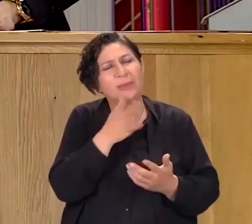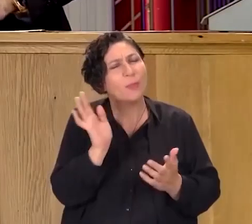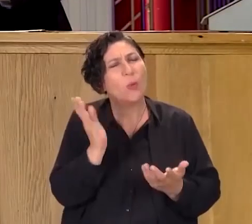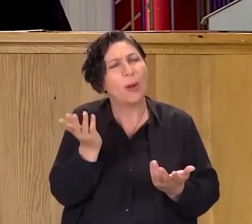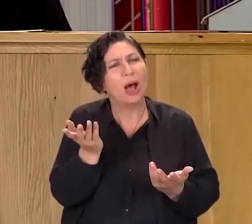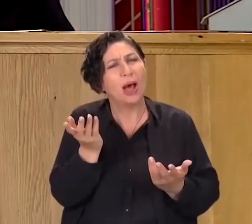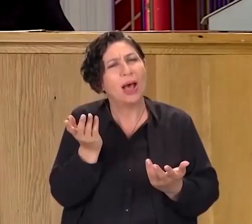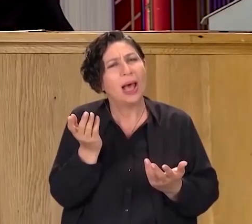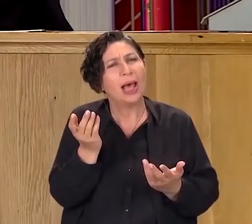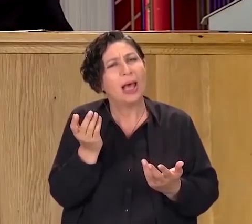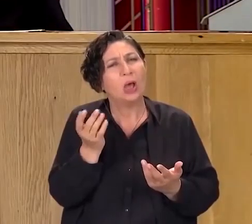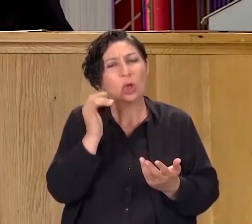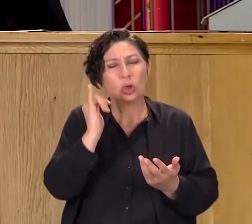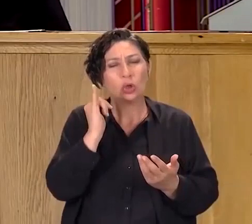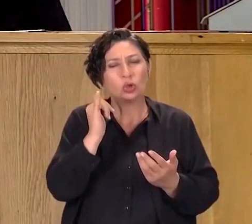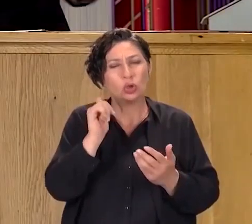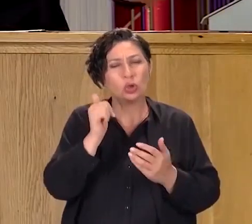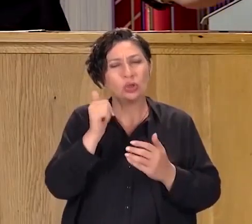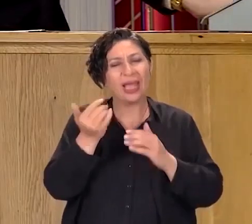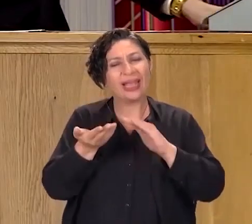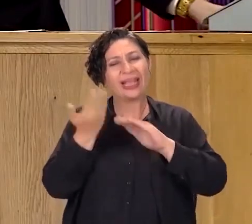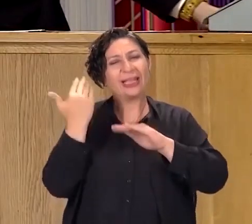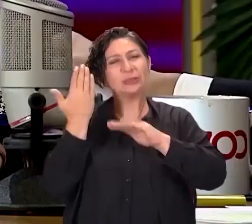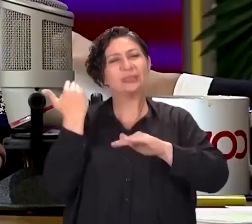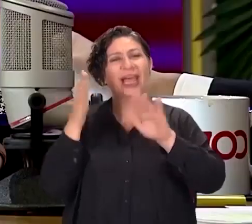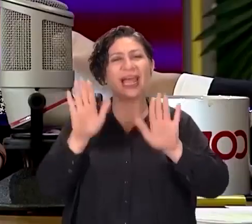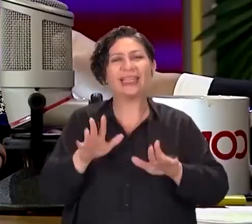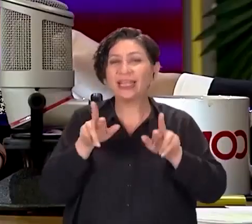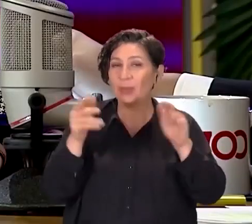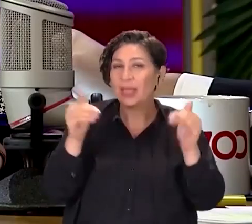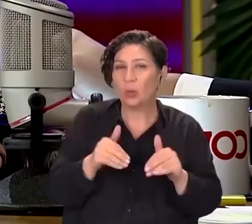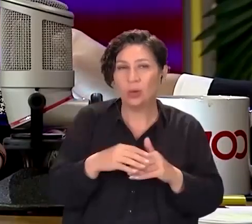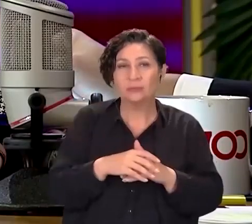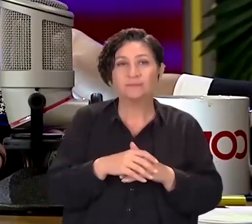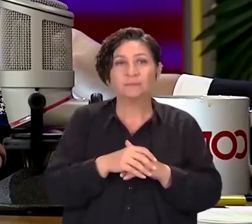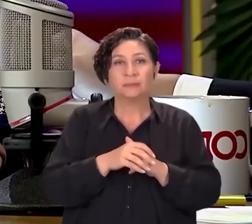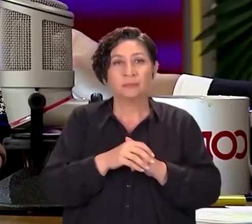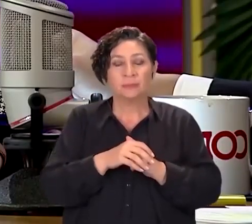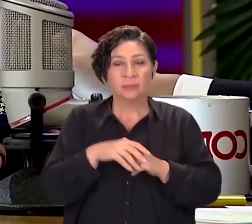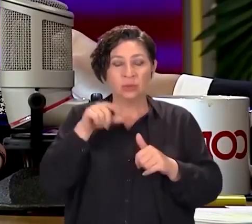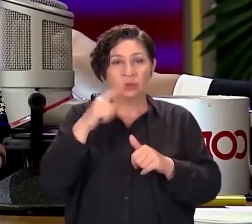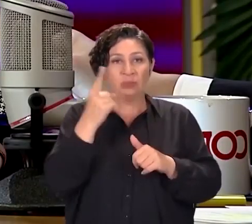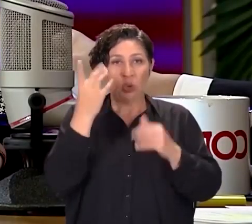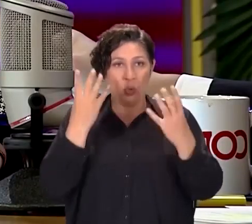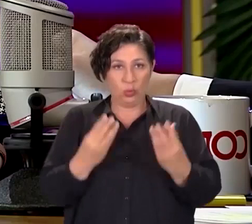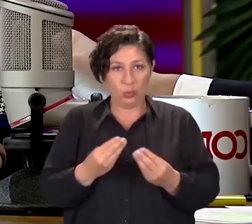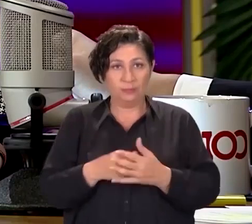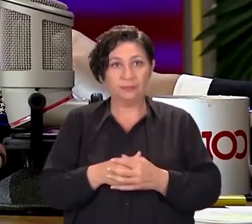ama galiba kötü günler biraz geride kaldı gibi geliyor. Şöyle bir şey oldu,